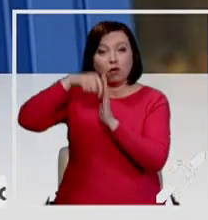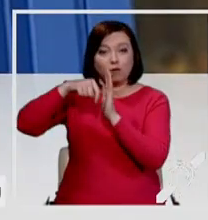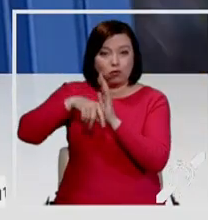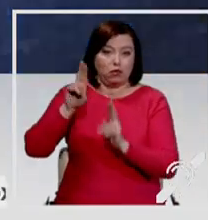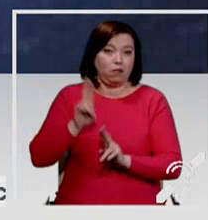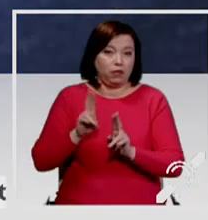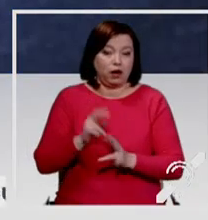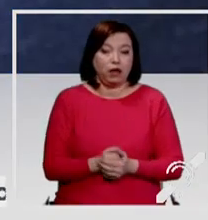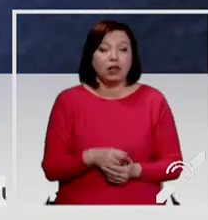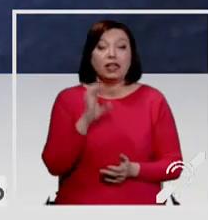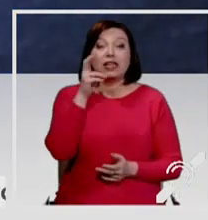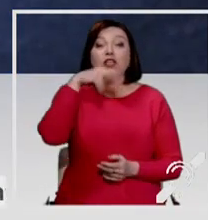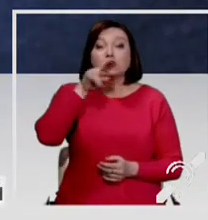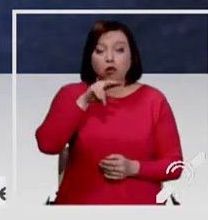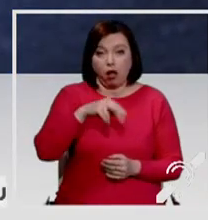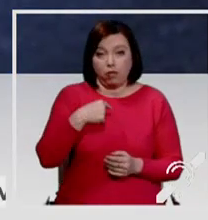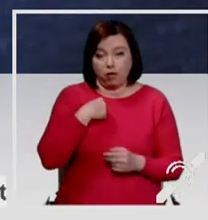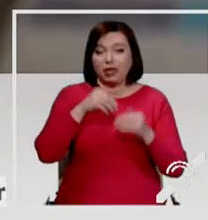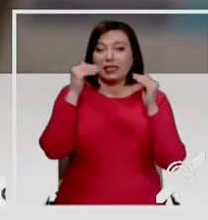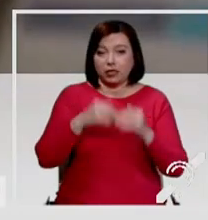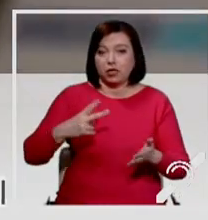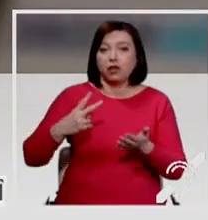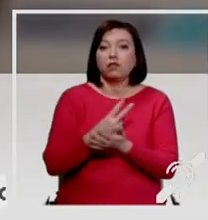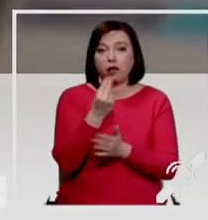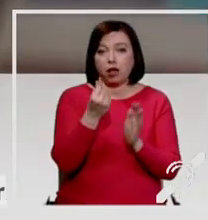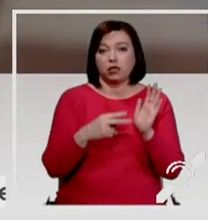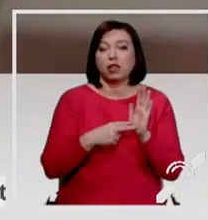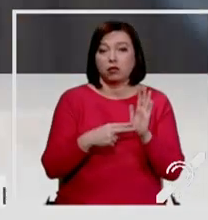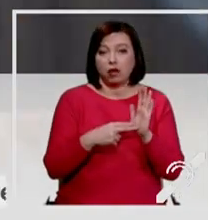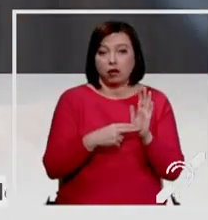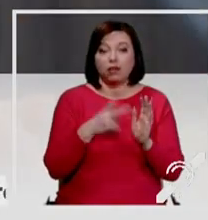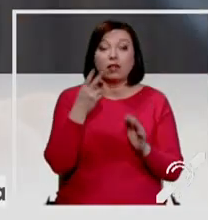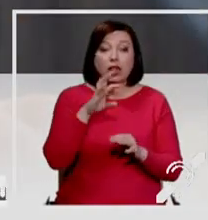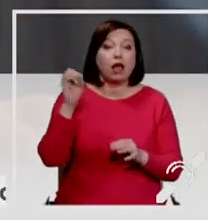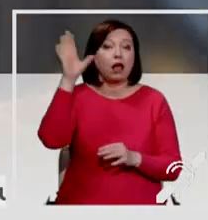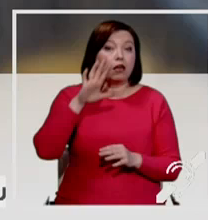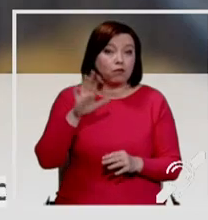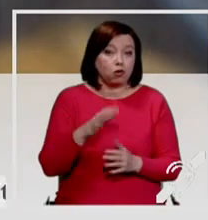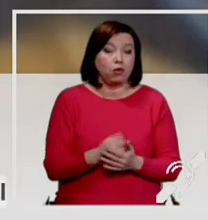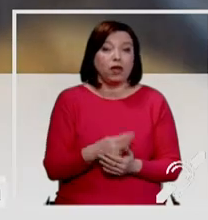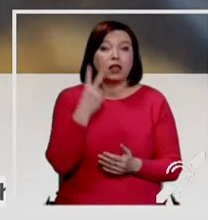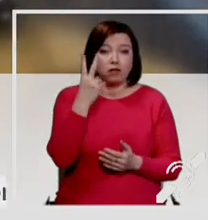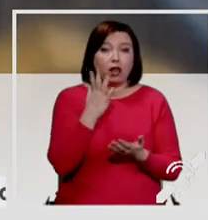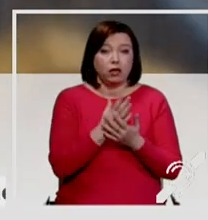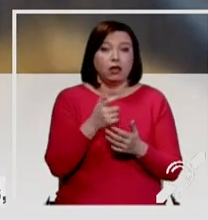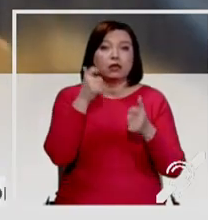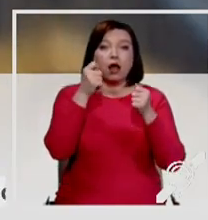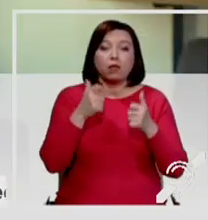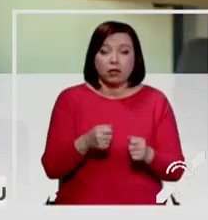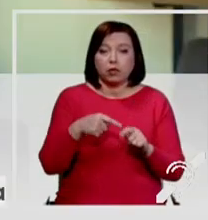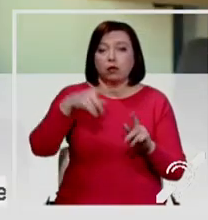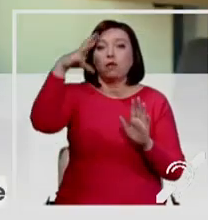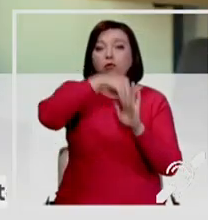comercială. Din decembrie noi am scăzut de două ori tarifele pentru Europa. În două abonamente deja este